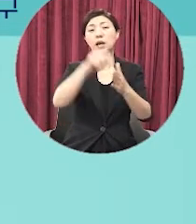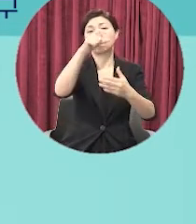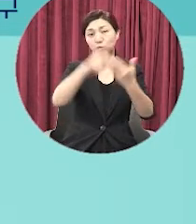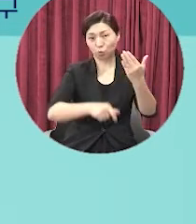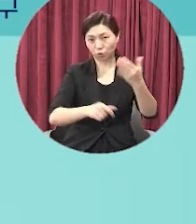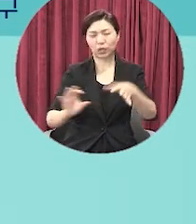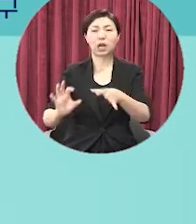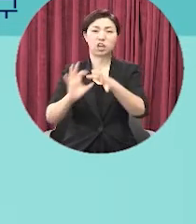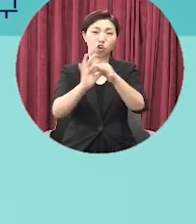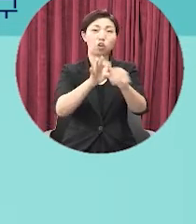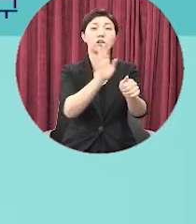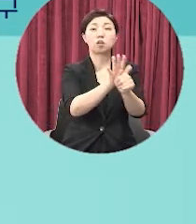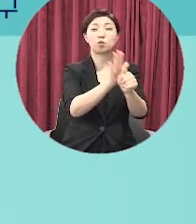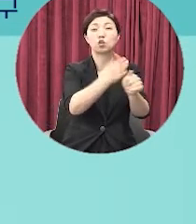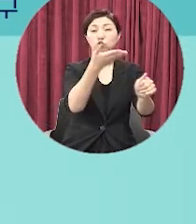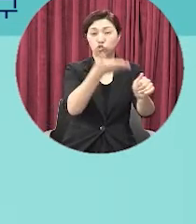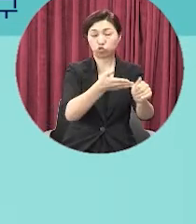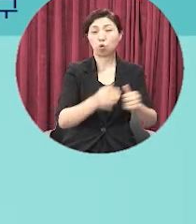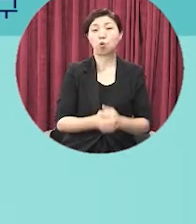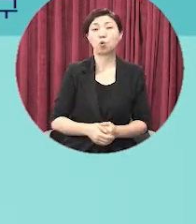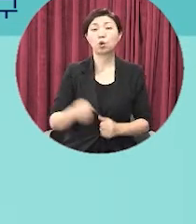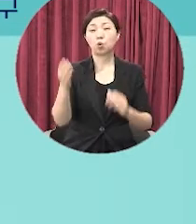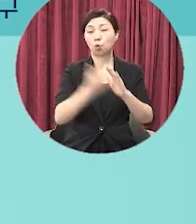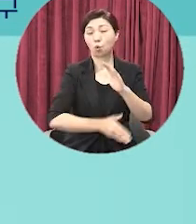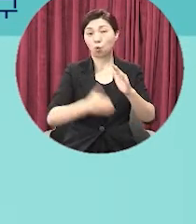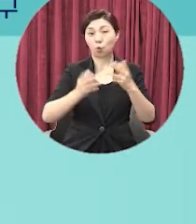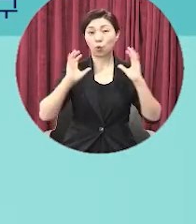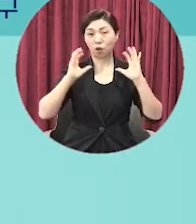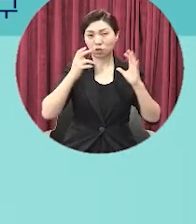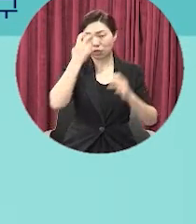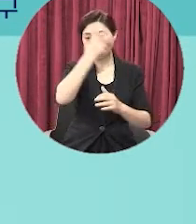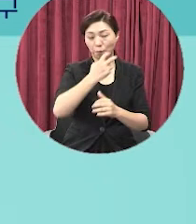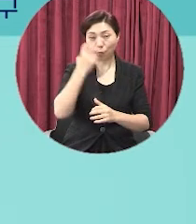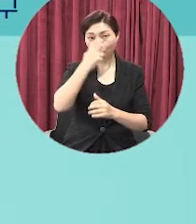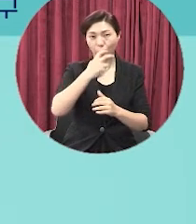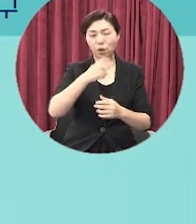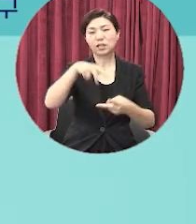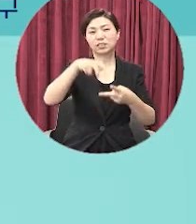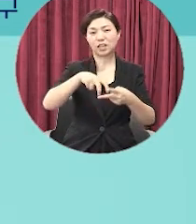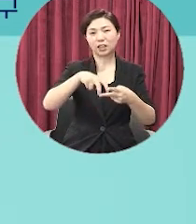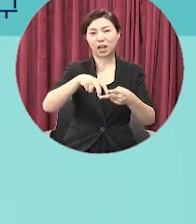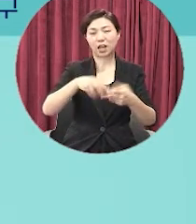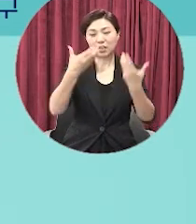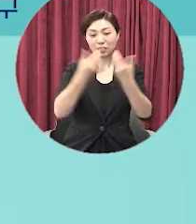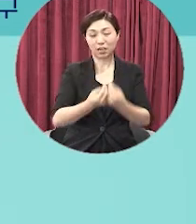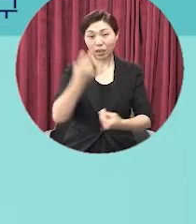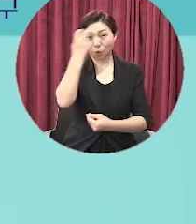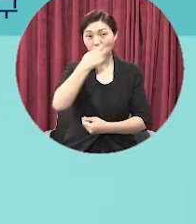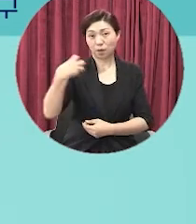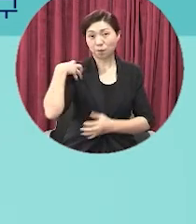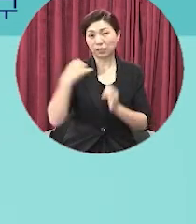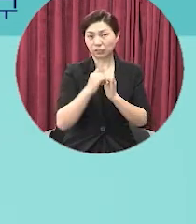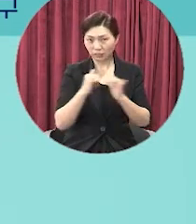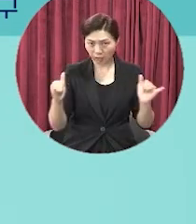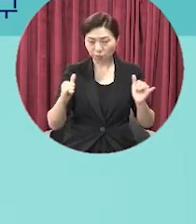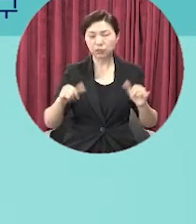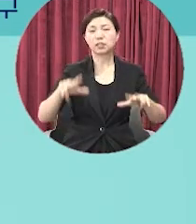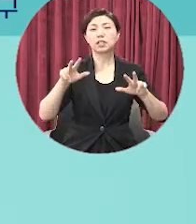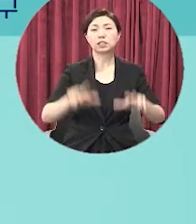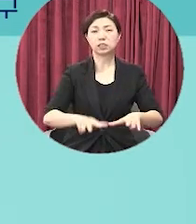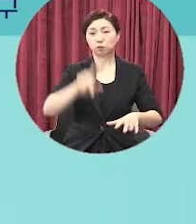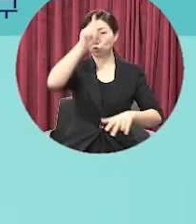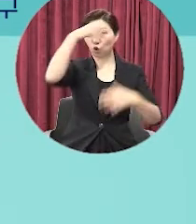그 00 어린이 죄를 썼던 소속 사례 관리자는 지금 현재 존재하고 있는 국가 그